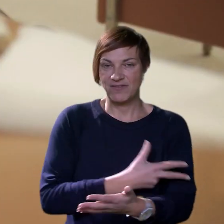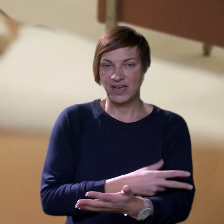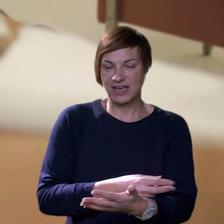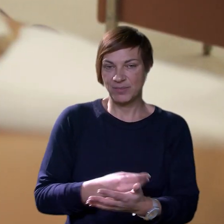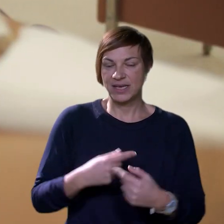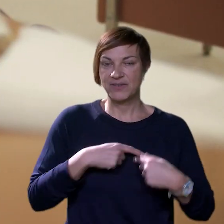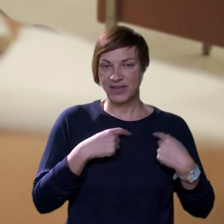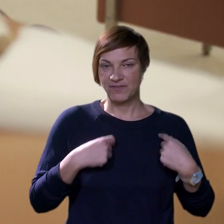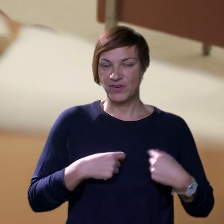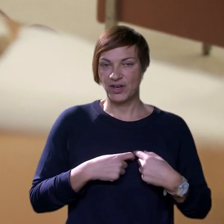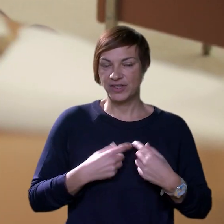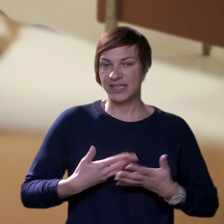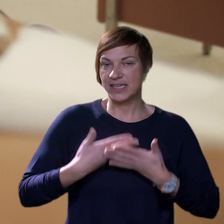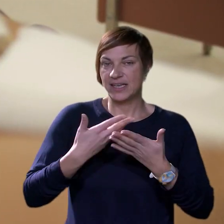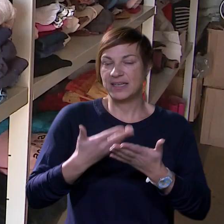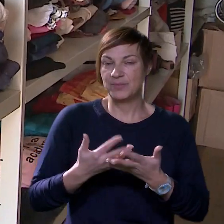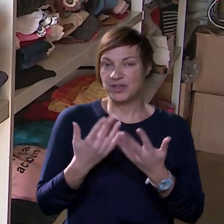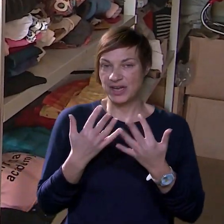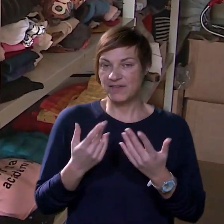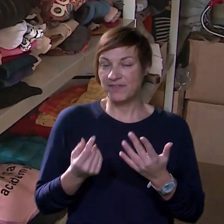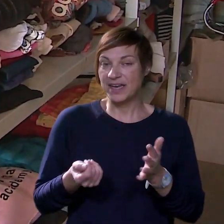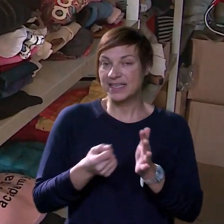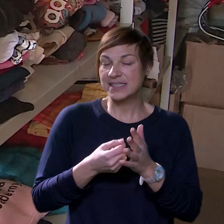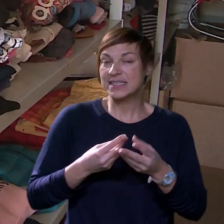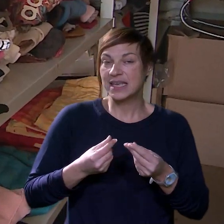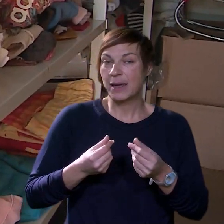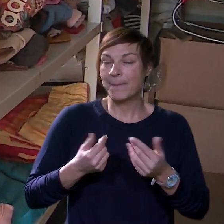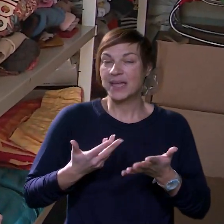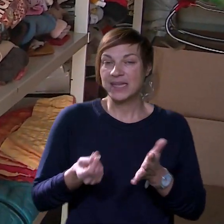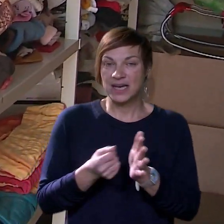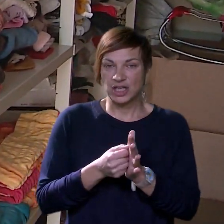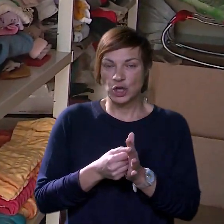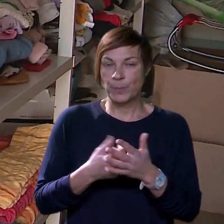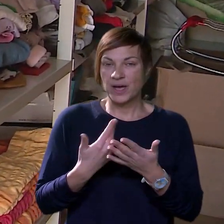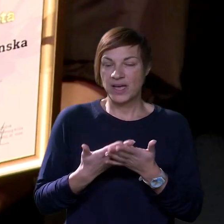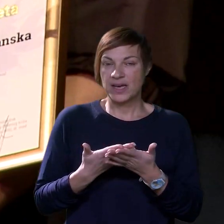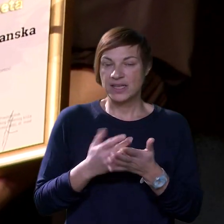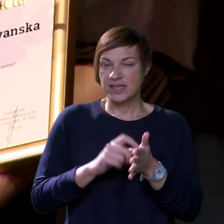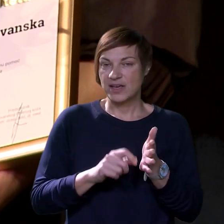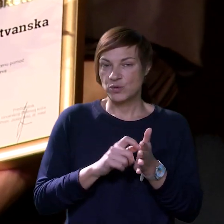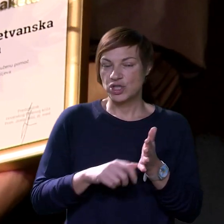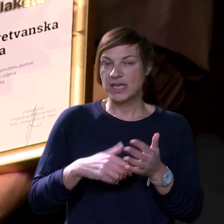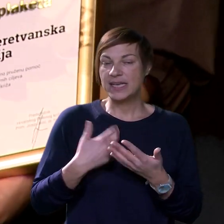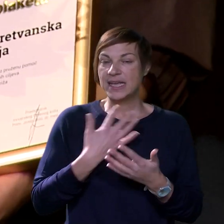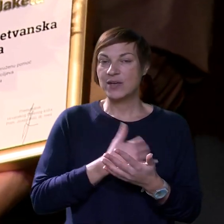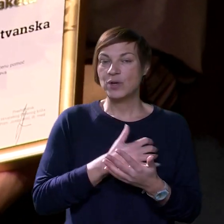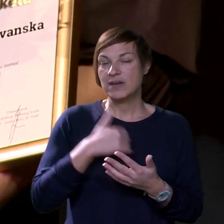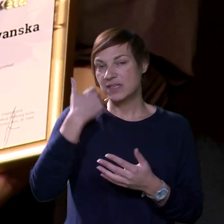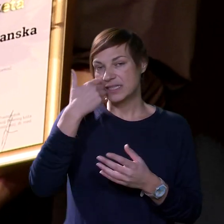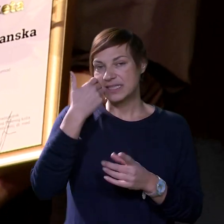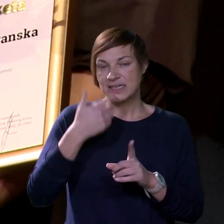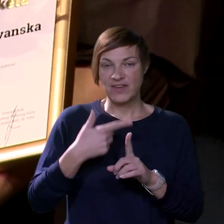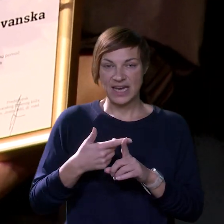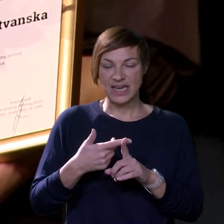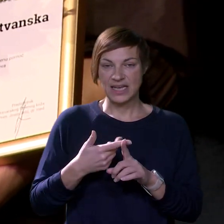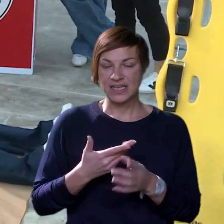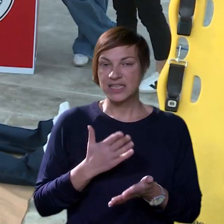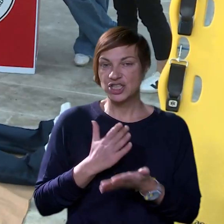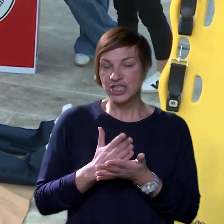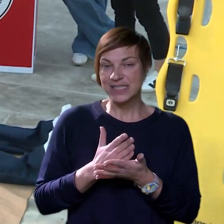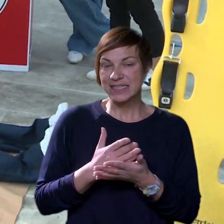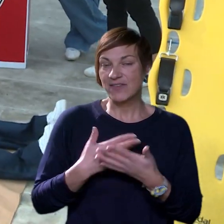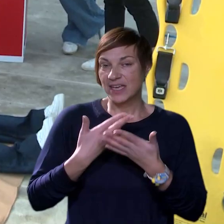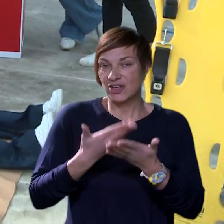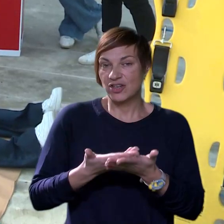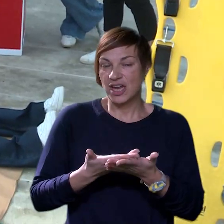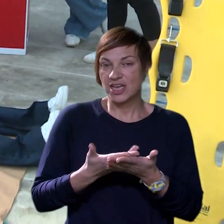Darivanjem krvi, volontiranjem, doniranjem financijskih i materijalnih dobara te učlanjenjem u Hrvatski Crveni križ. Svaki